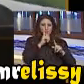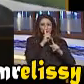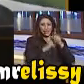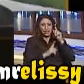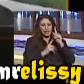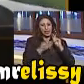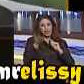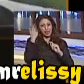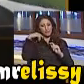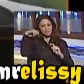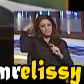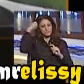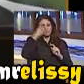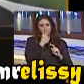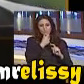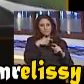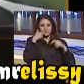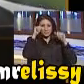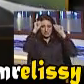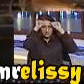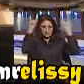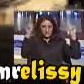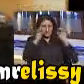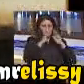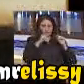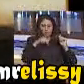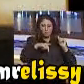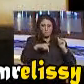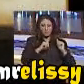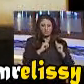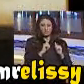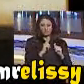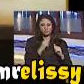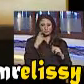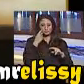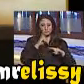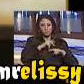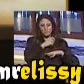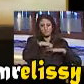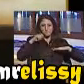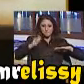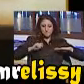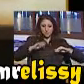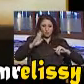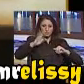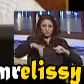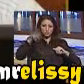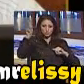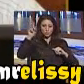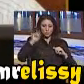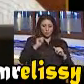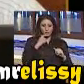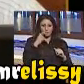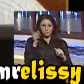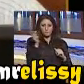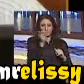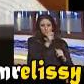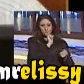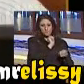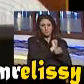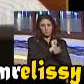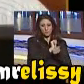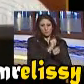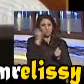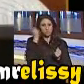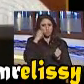الجمهورية السابق سفيرا لمصر لدى الفاتيكان. محكمة جنايات شبرا الخيمة قضت اليوم بمعاقبة المتهمين